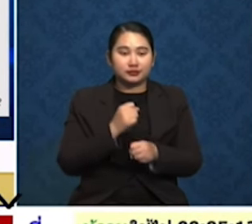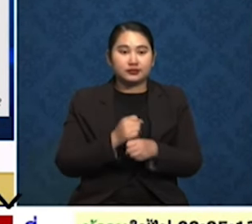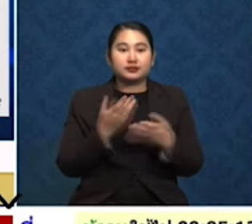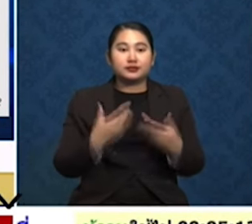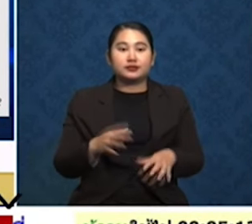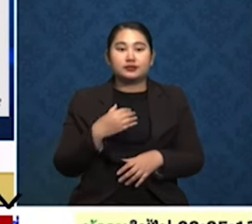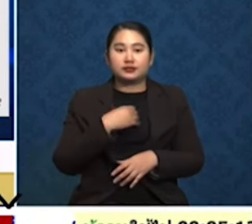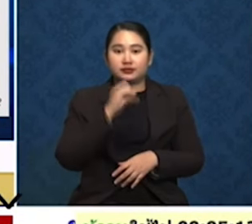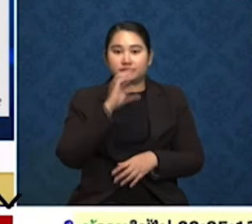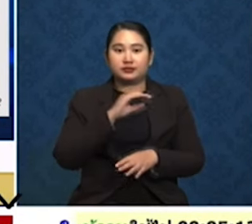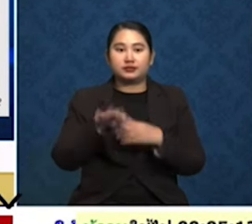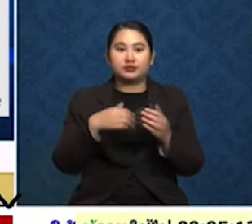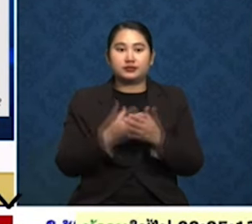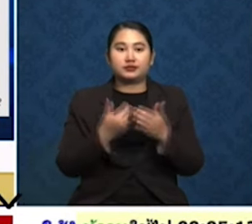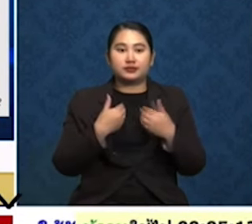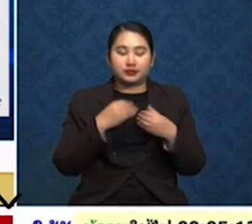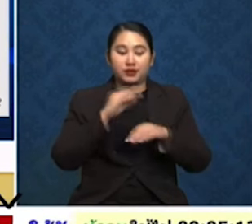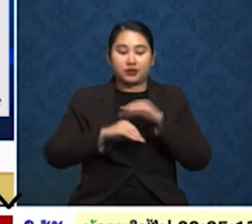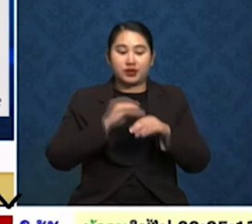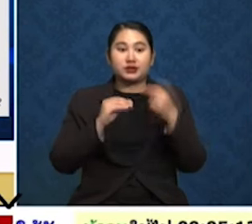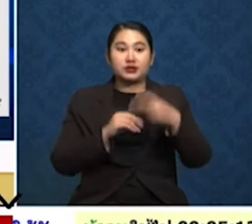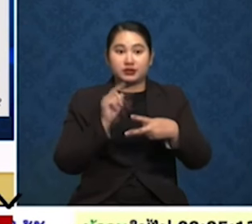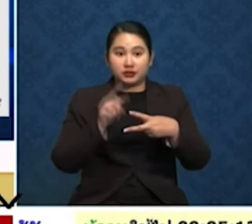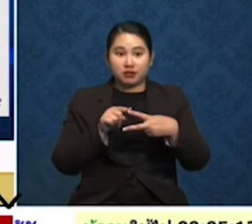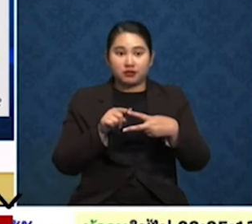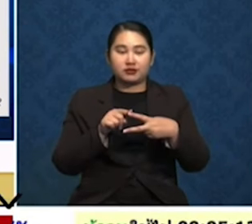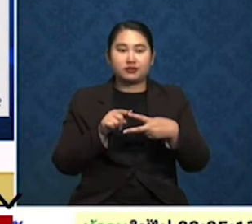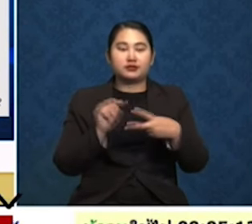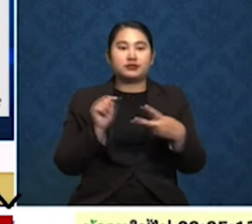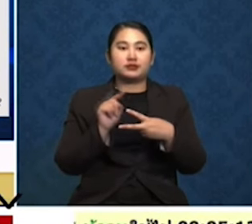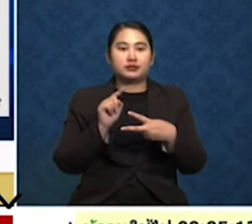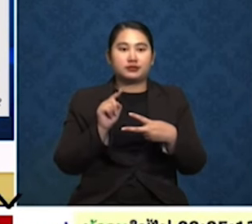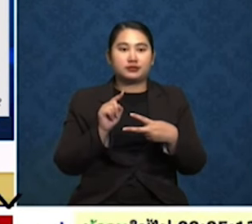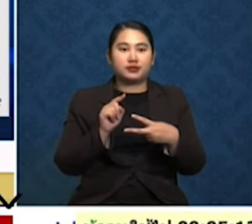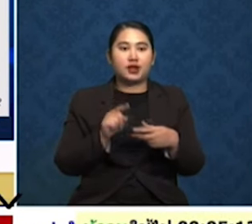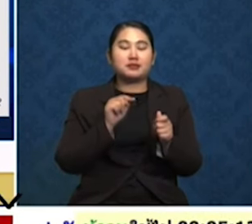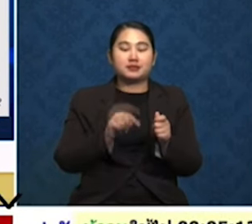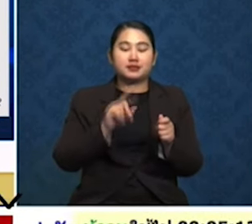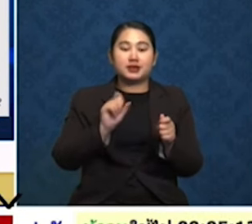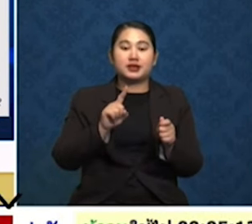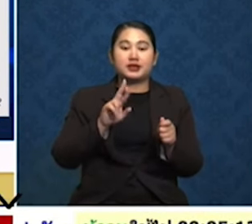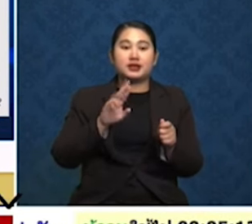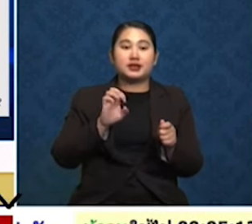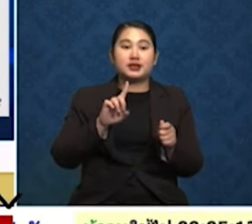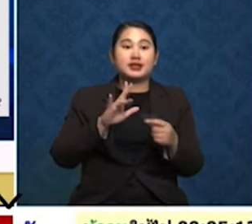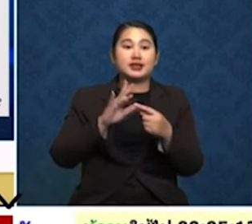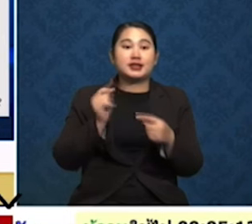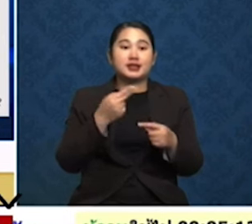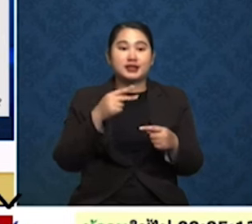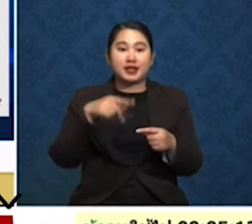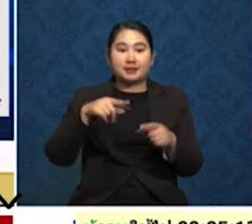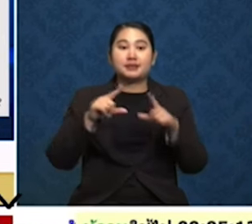มีทงหมด 2 โงการด้ก มีไฟอยางบานท้า อำเภอสีเทพ จบเพชบูตอนนี้